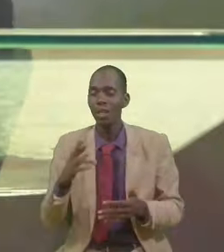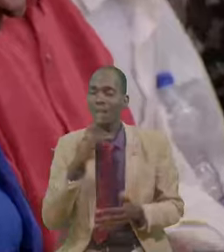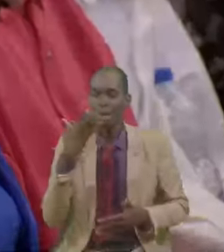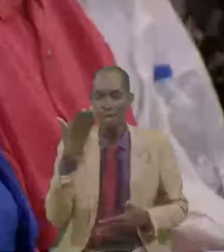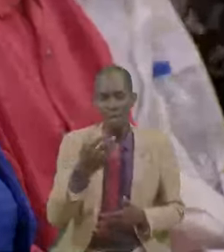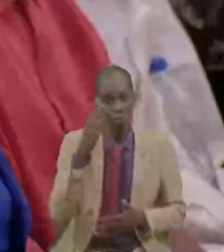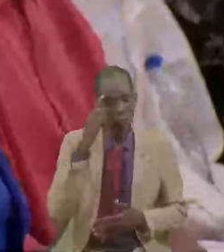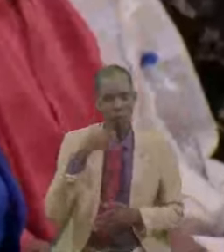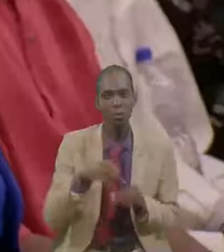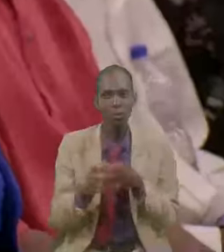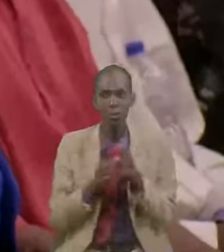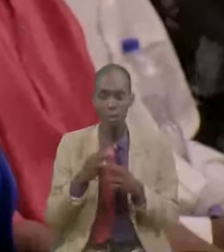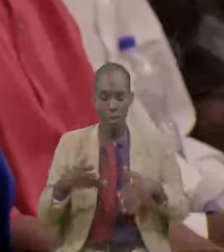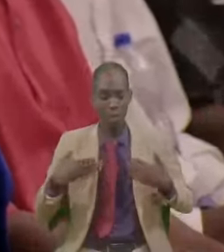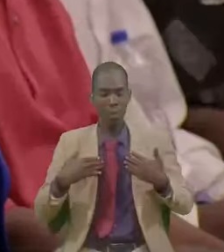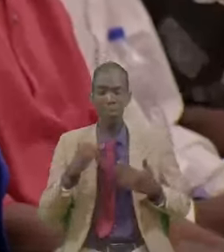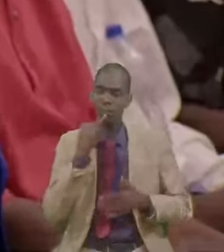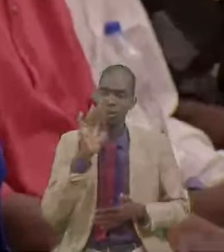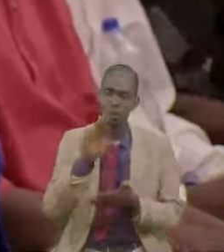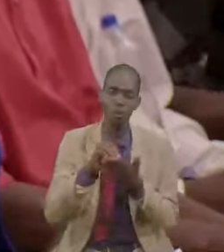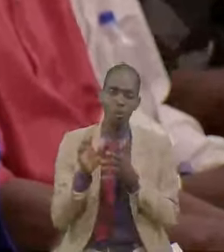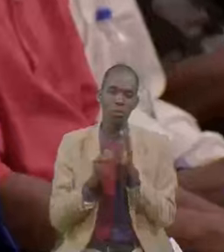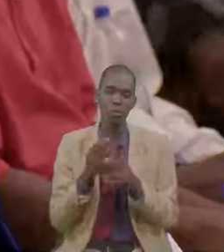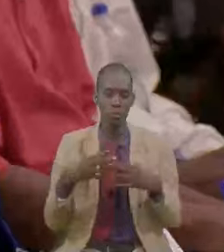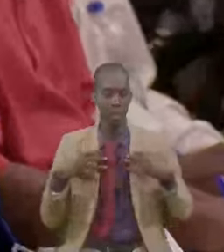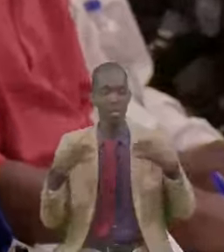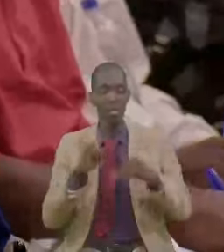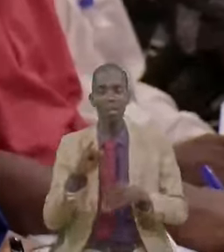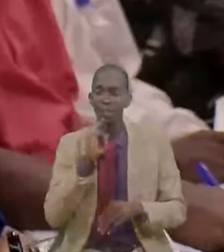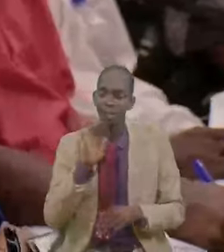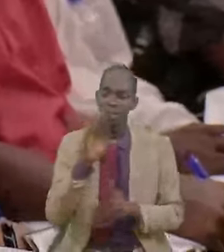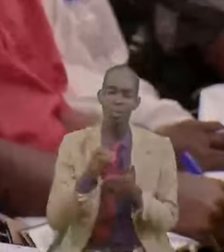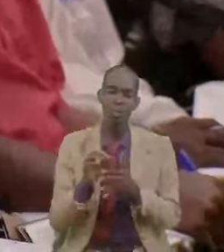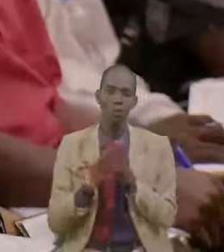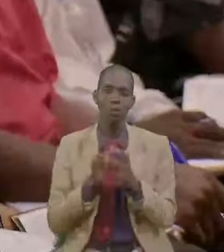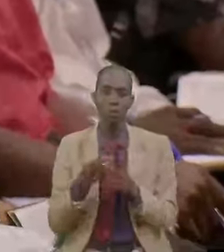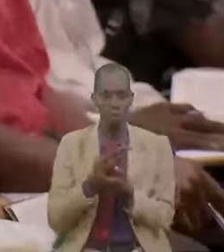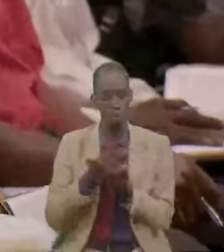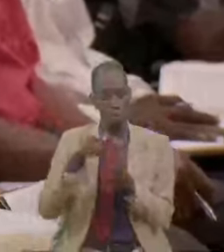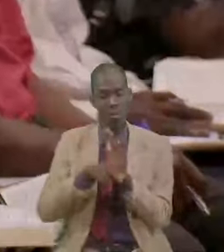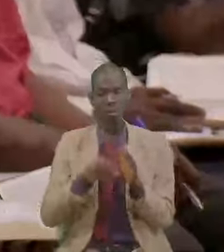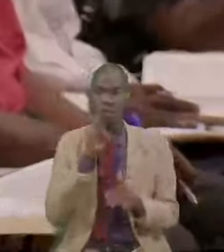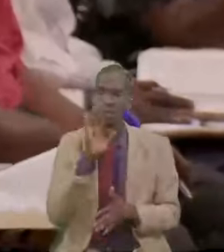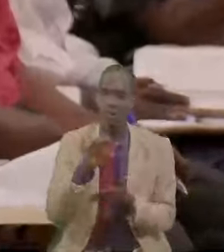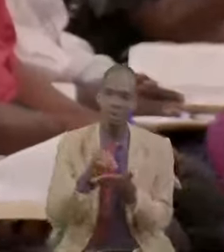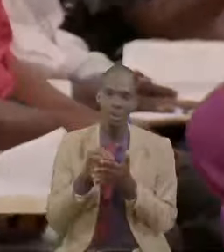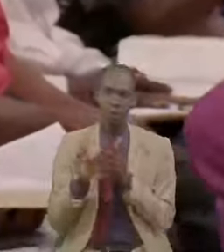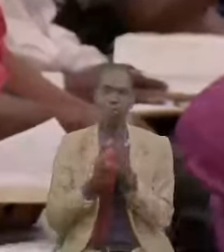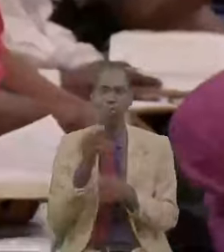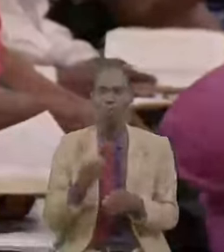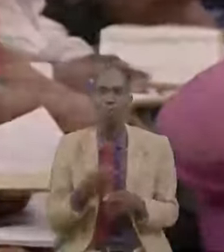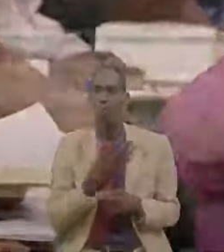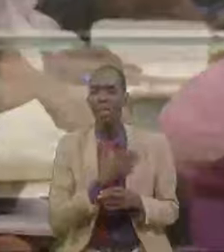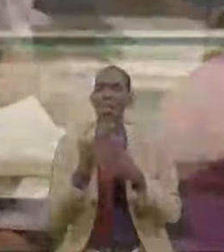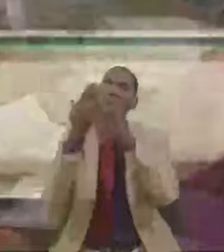bonheur, c'est pour vous. La guérison, c'est pour vous. La sainteté, c'est pour vous. Le